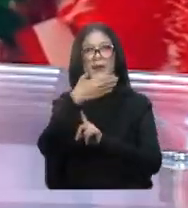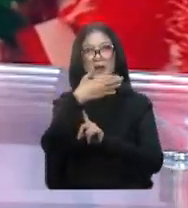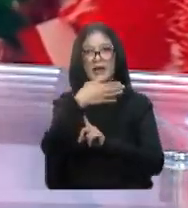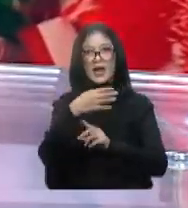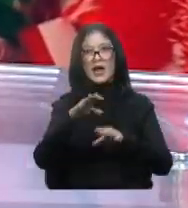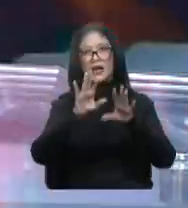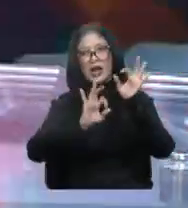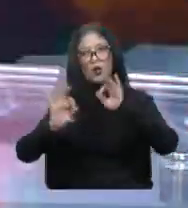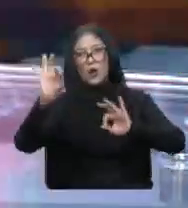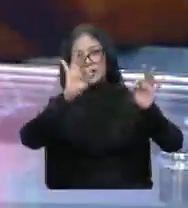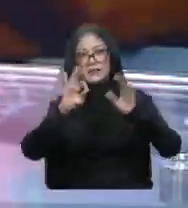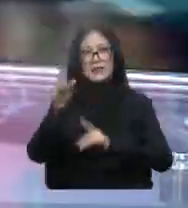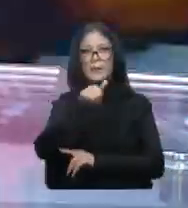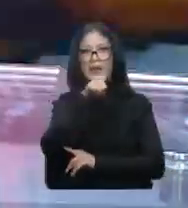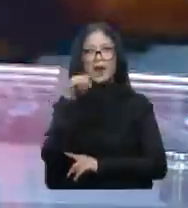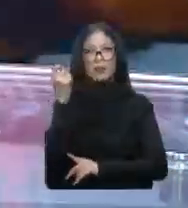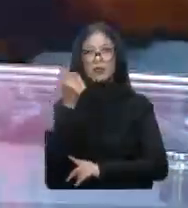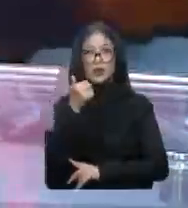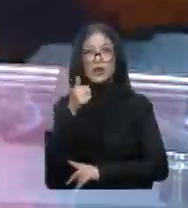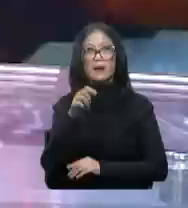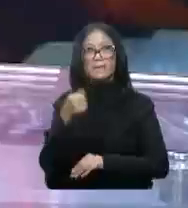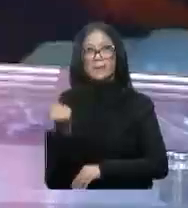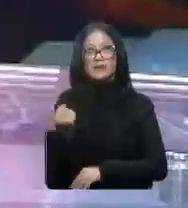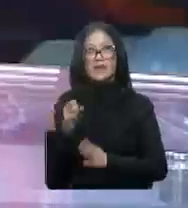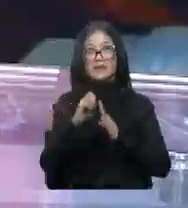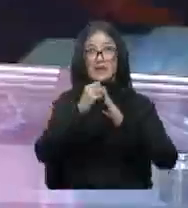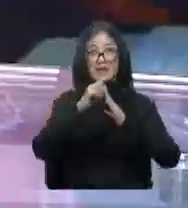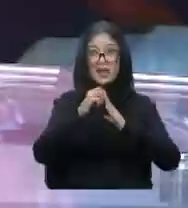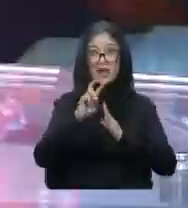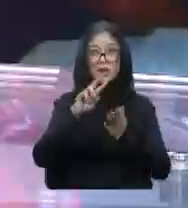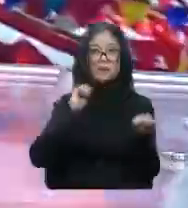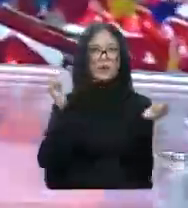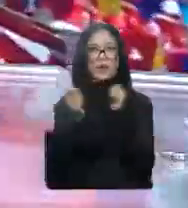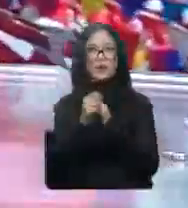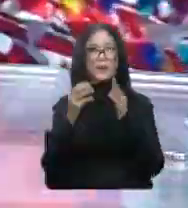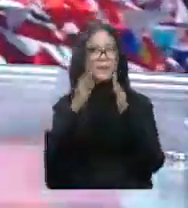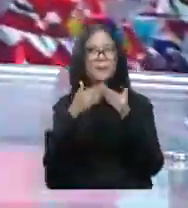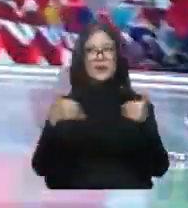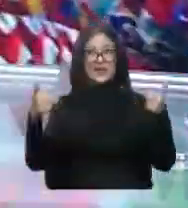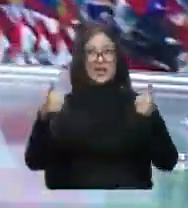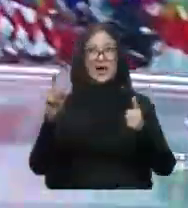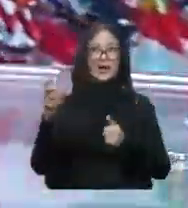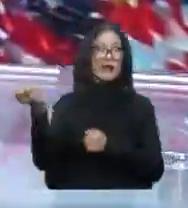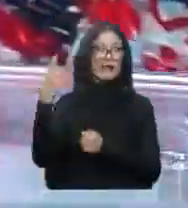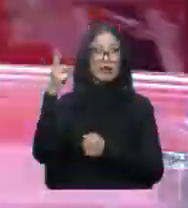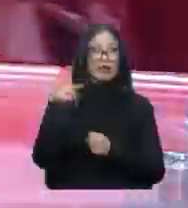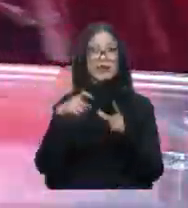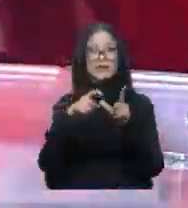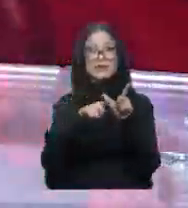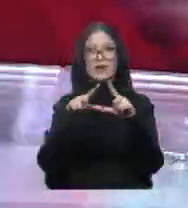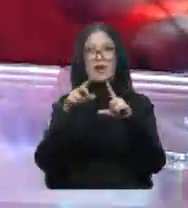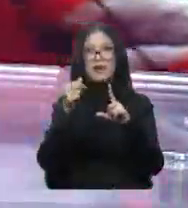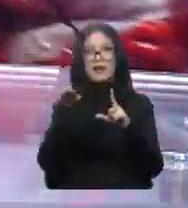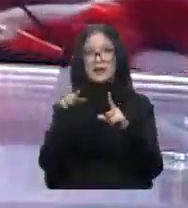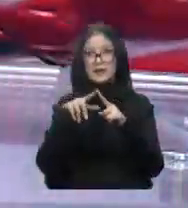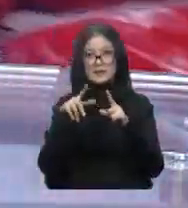merah putih. Tak ayal wajah Pasar Jatinegara pun berubah lebih meriah. Berikut laporan reporter kami Syahreza Zanski